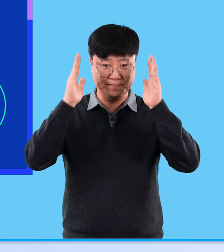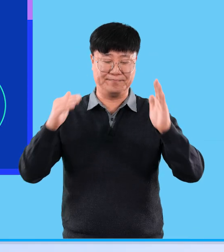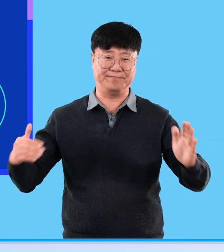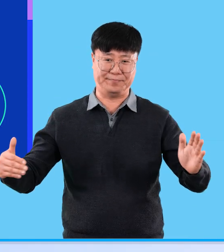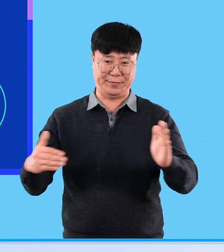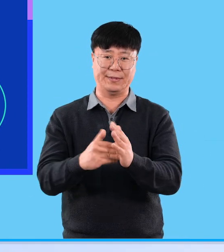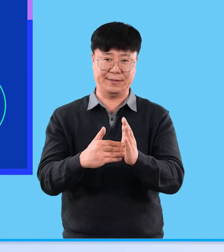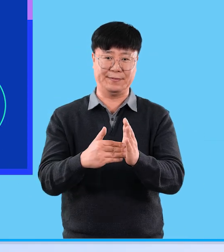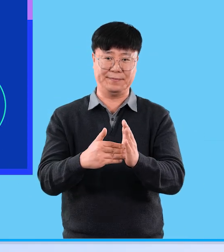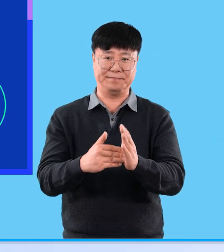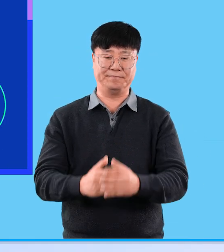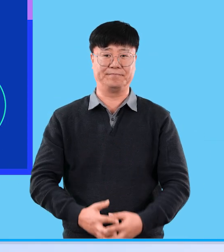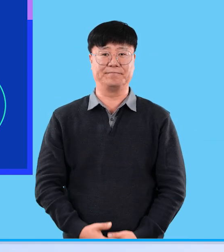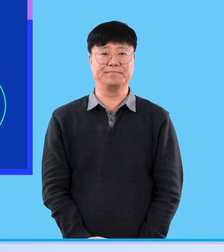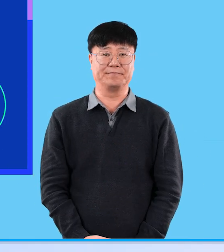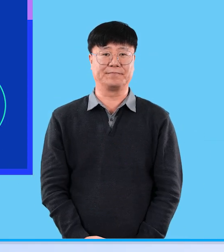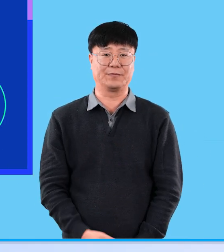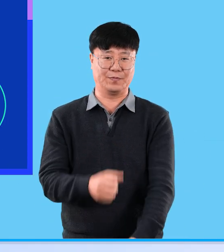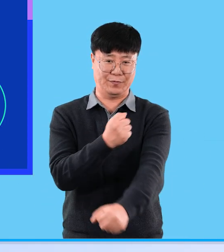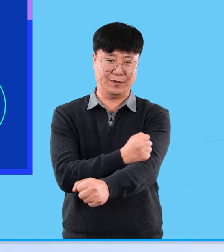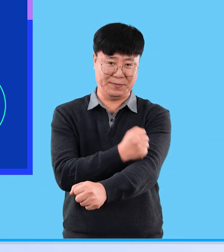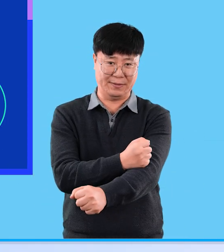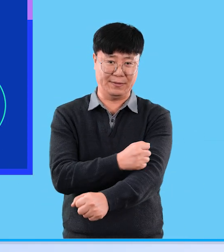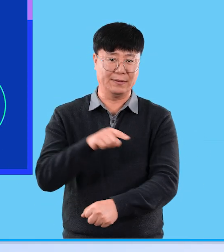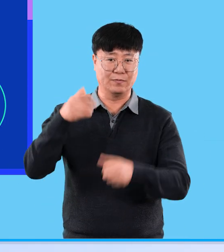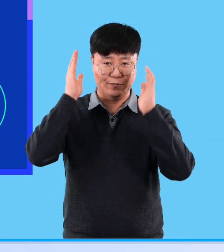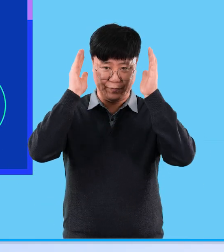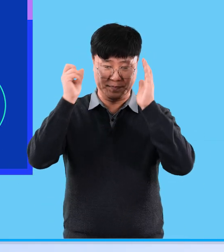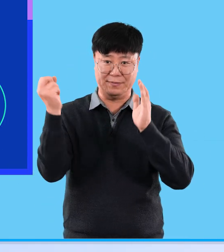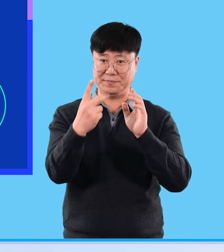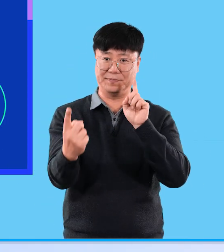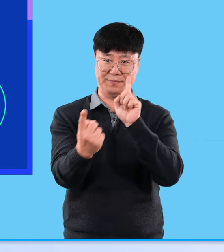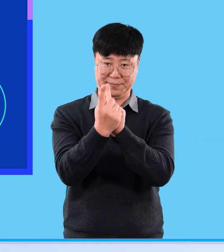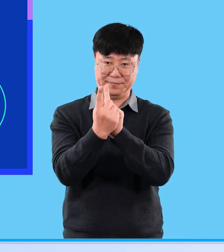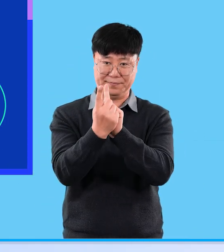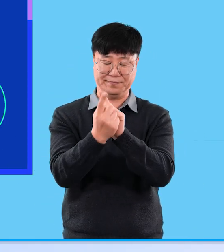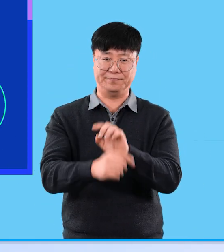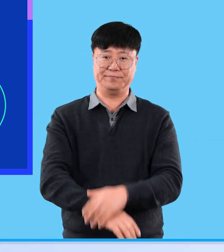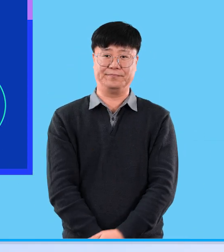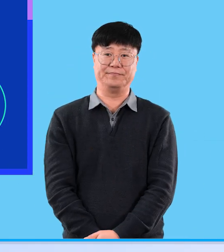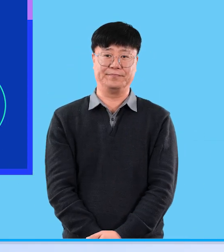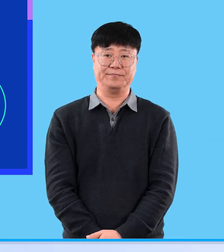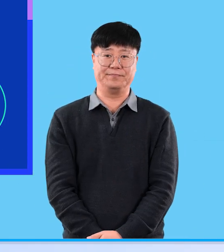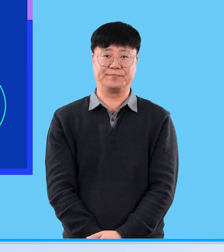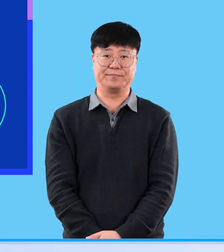여기서 마무리 짓도록 하겠습니다. 수고 많으셨고 다음 수업에서 다시 만나요.